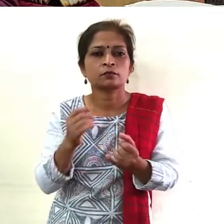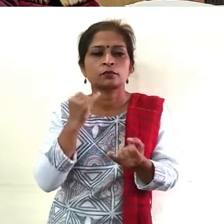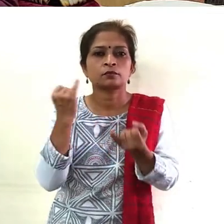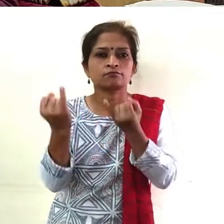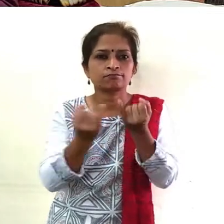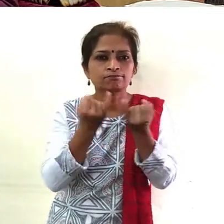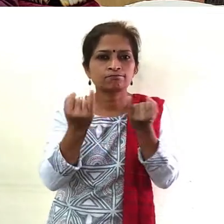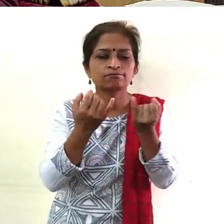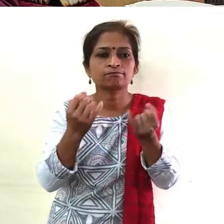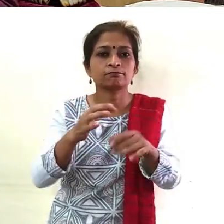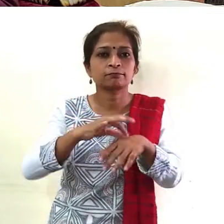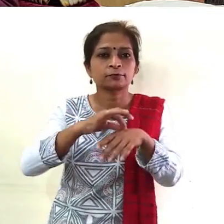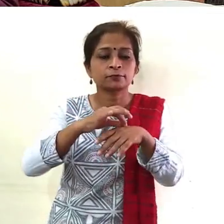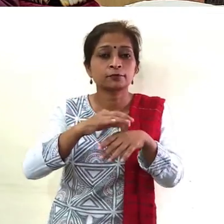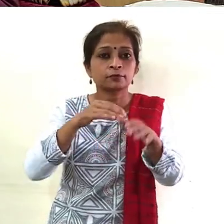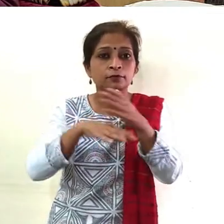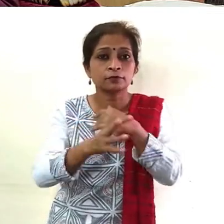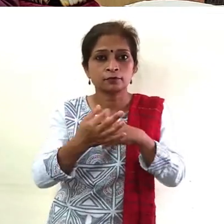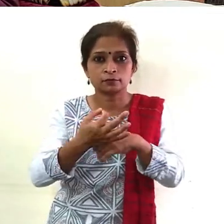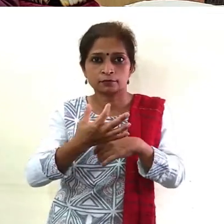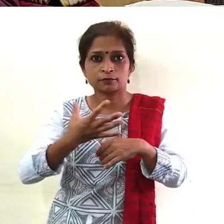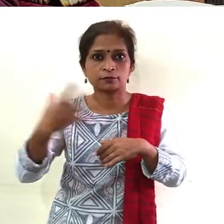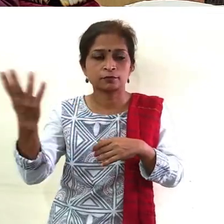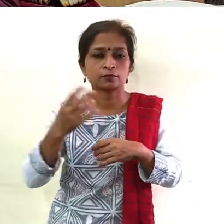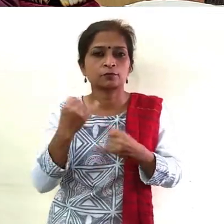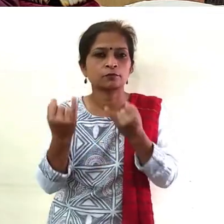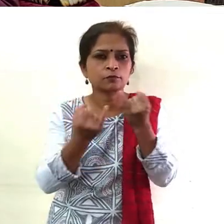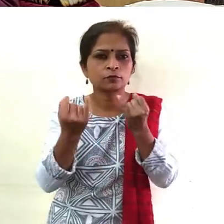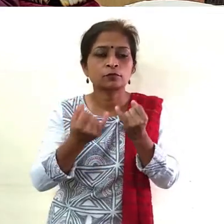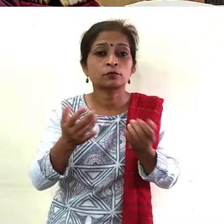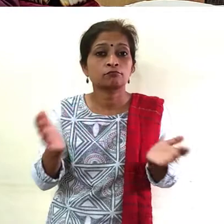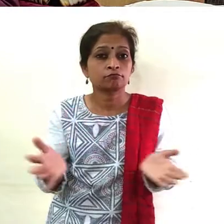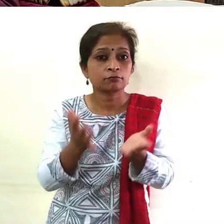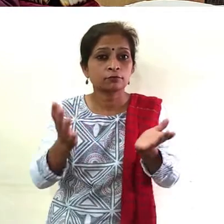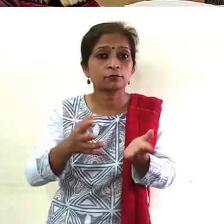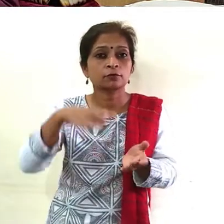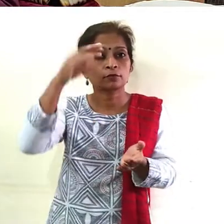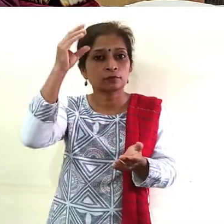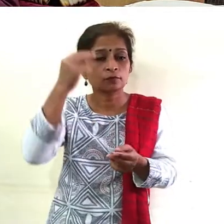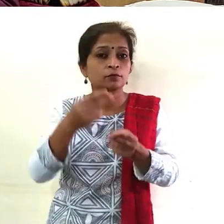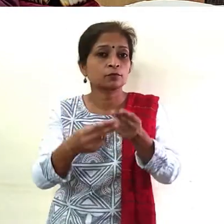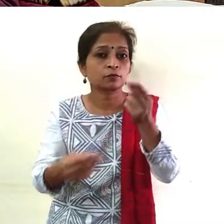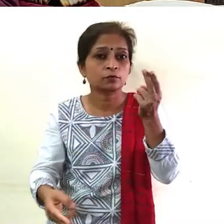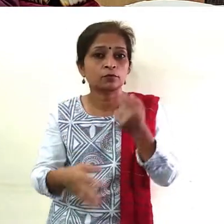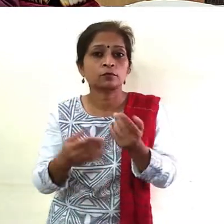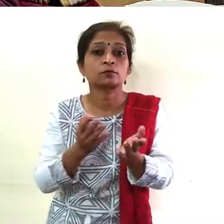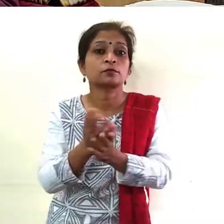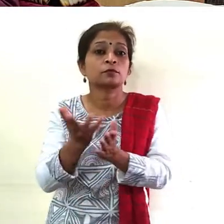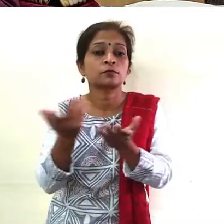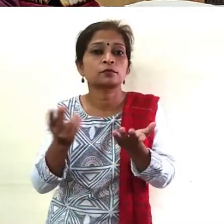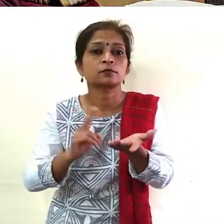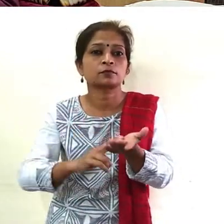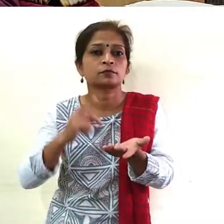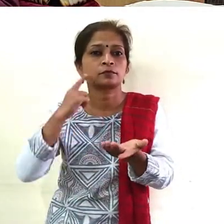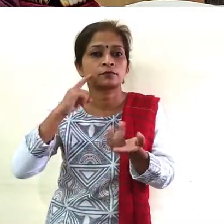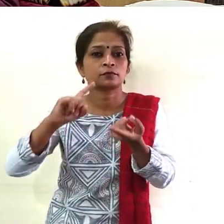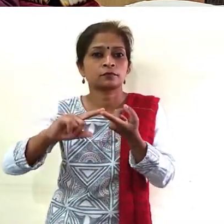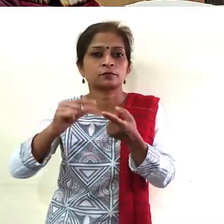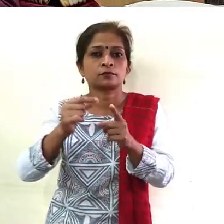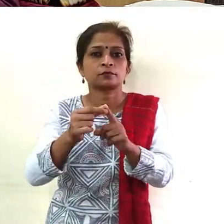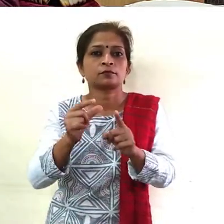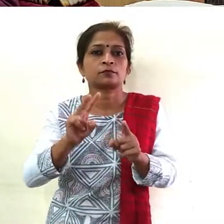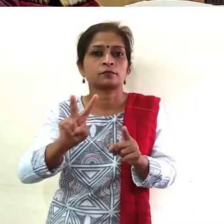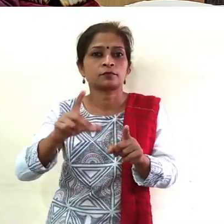के सफर में और विस्तार के साथ बड़ी प्रेरणादायी और सीखने योग्य कहानियों द्वारा बताएंगे निपवेट के